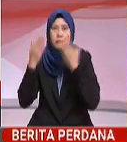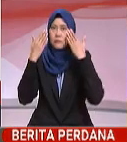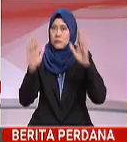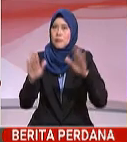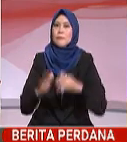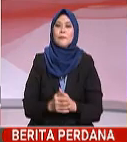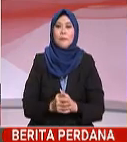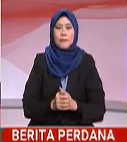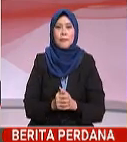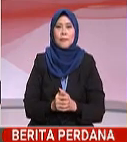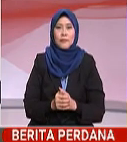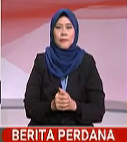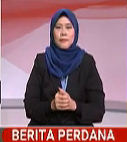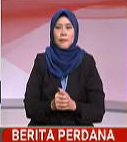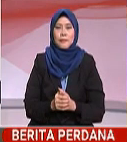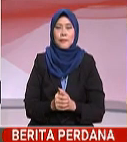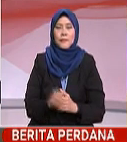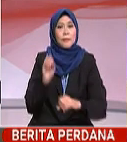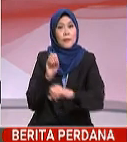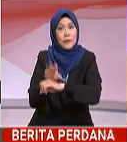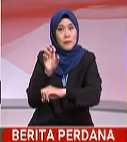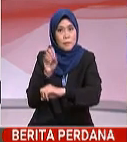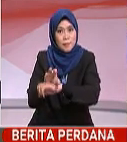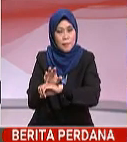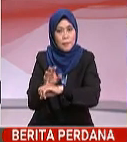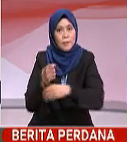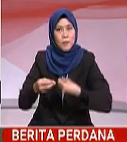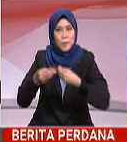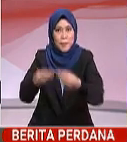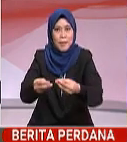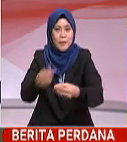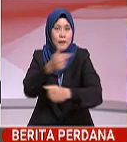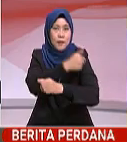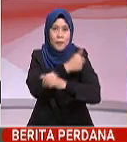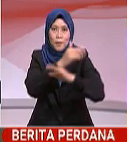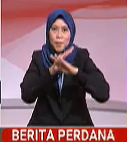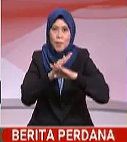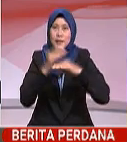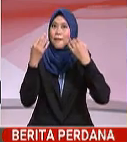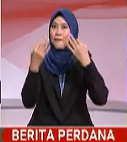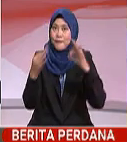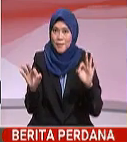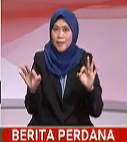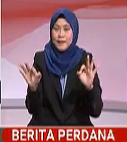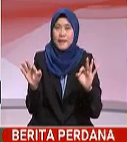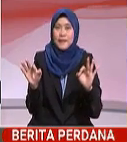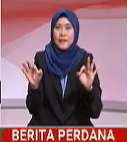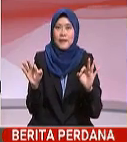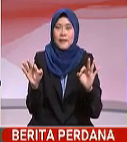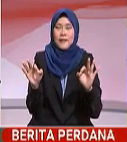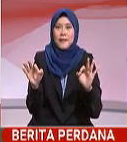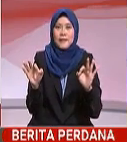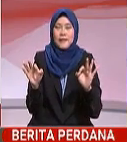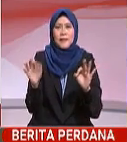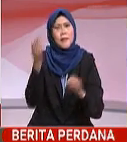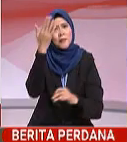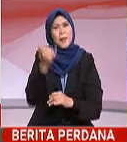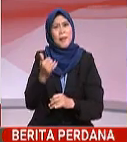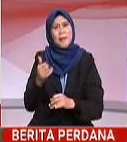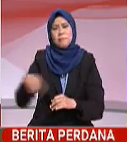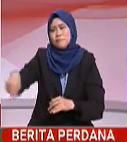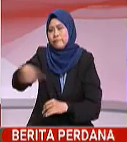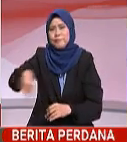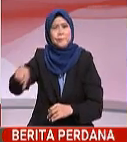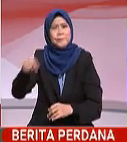Nasihat kita ialah kita beri vaksin secara percuma. Jadi mana, kenapa tidak cerdik